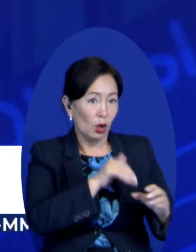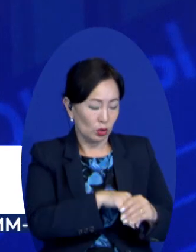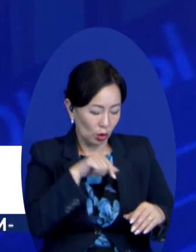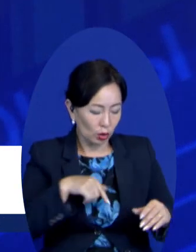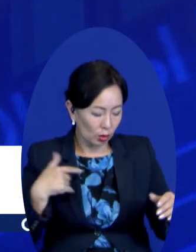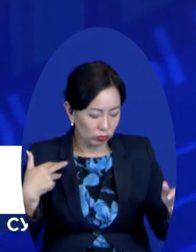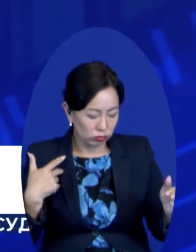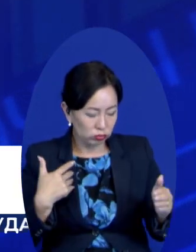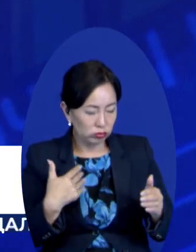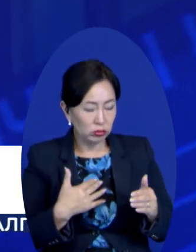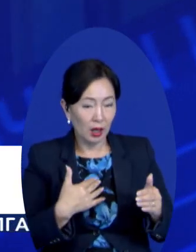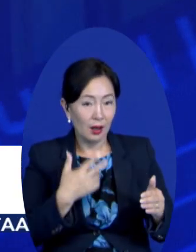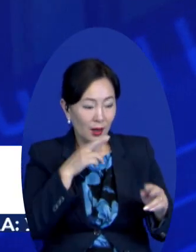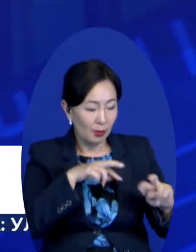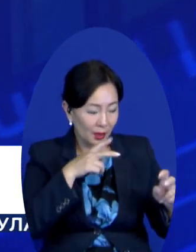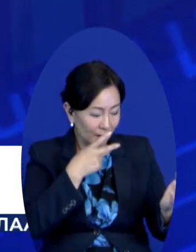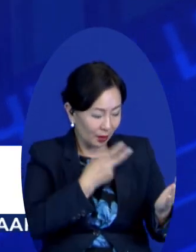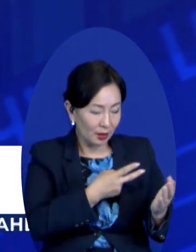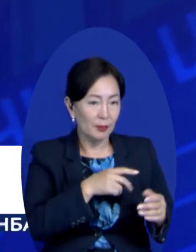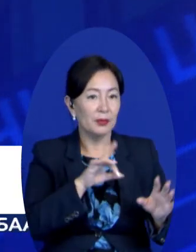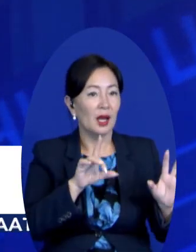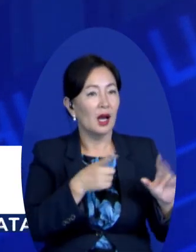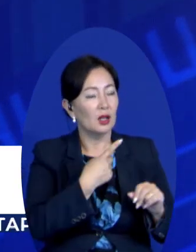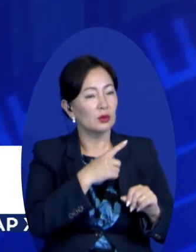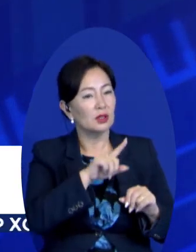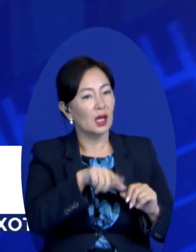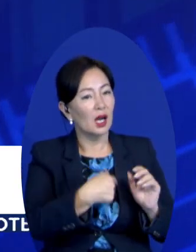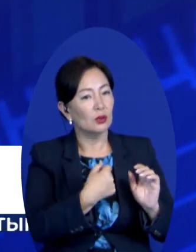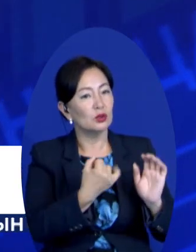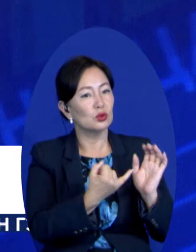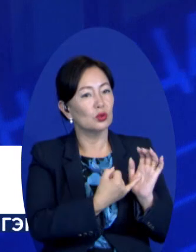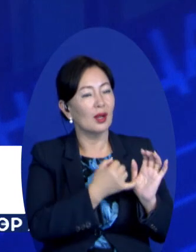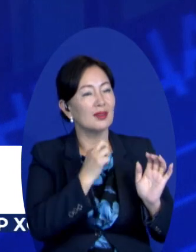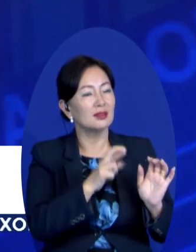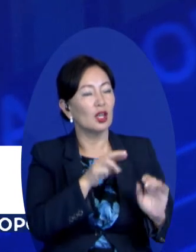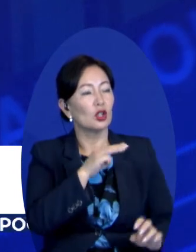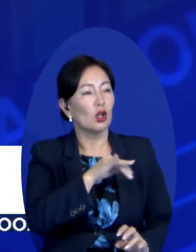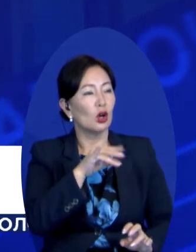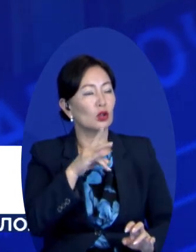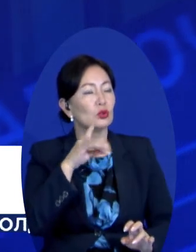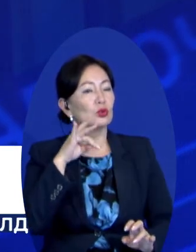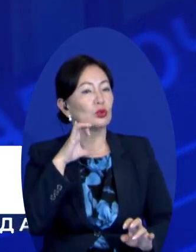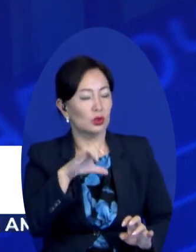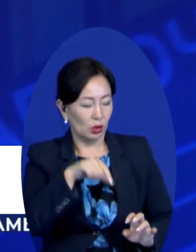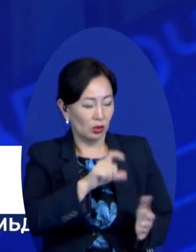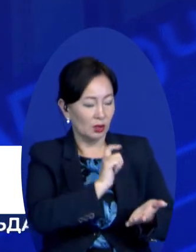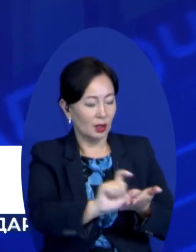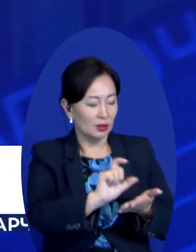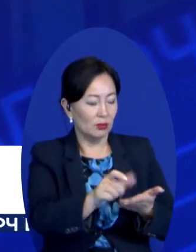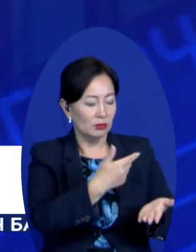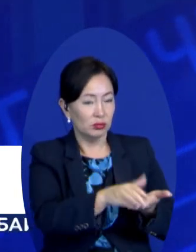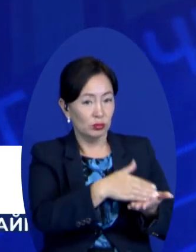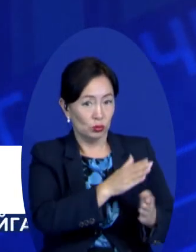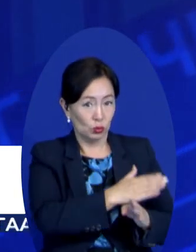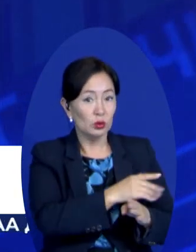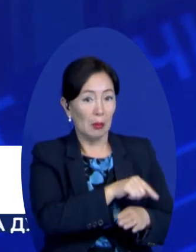байдлаар гүйтгэл аваад үзэх юм бол за ойролцоогоор нэг 11.6 сая тон нүүрсийг одоогийн байдлаар экспортлсон байна. За энэ нь